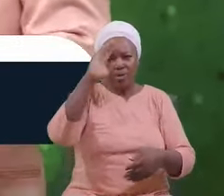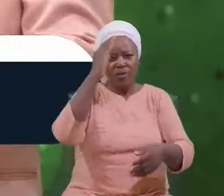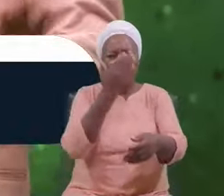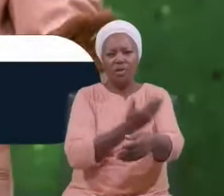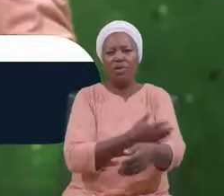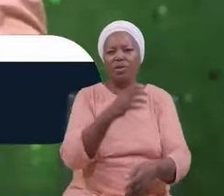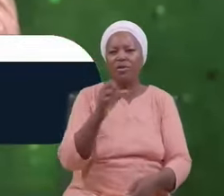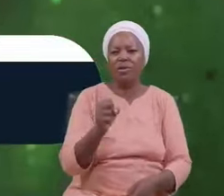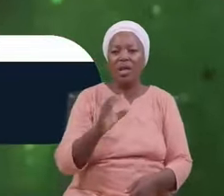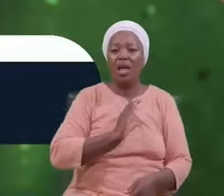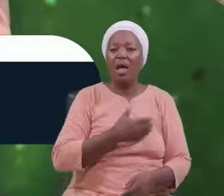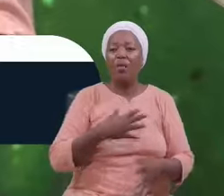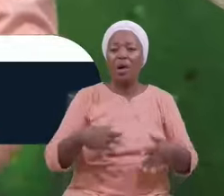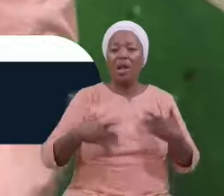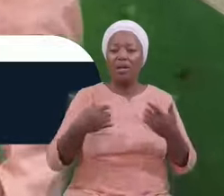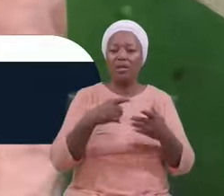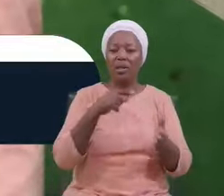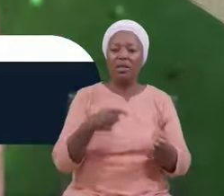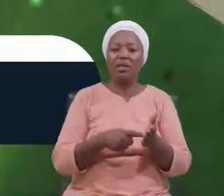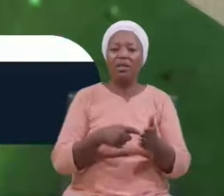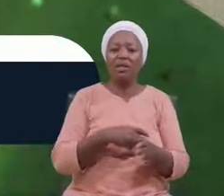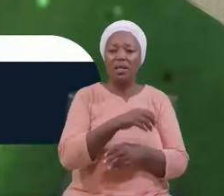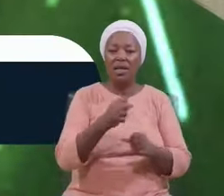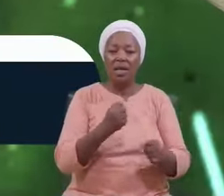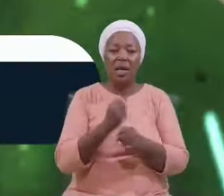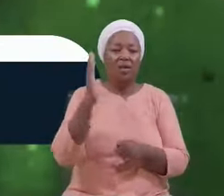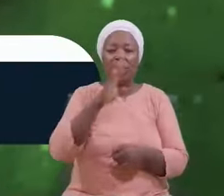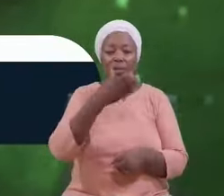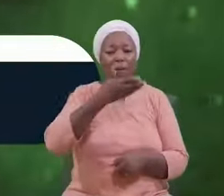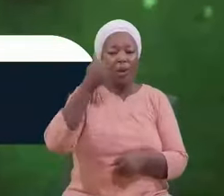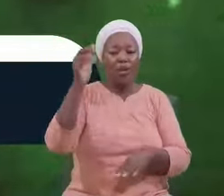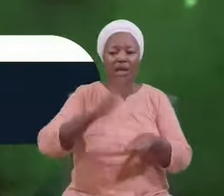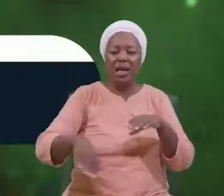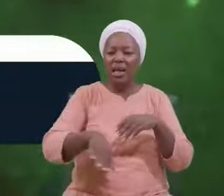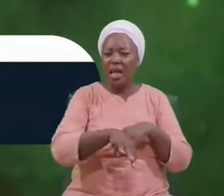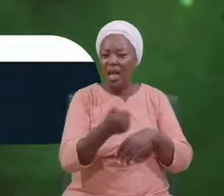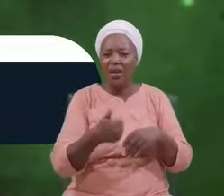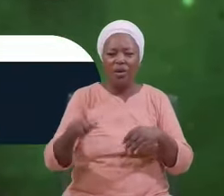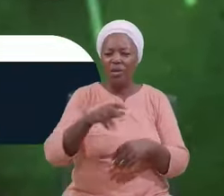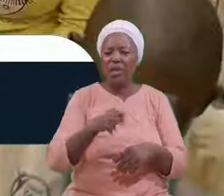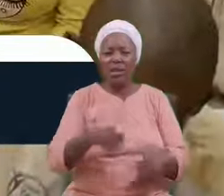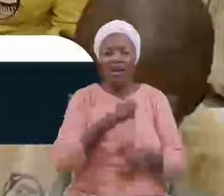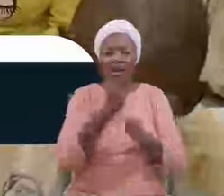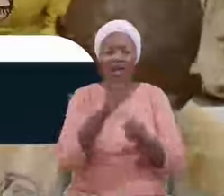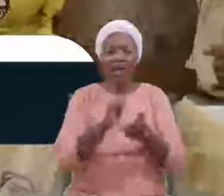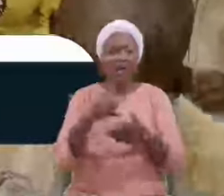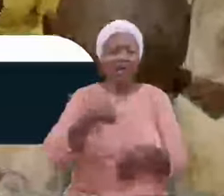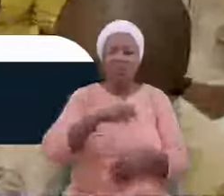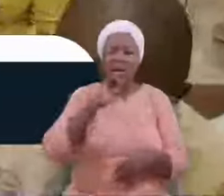vie cette année sera meilleure que toute autre année de vie au nom de